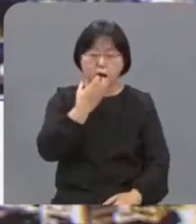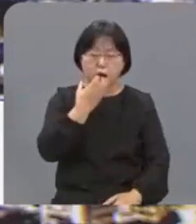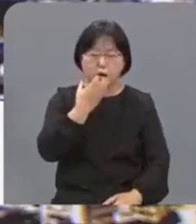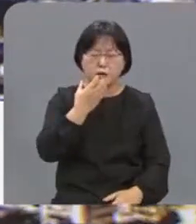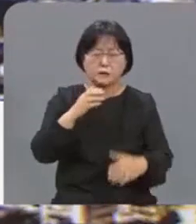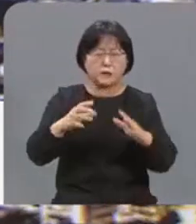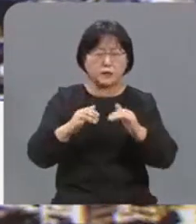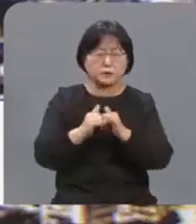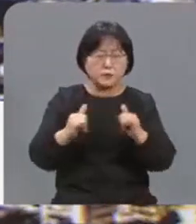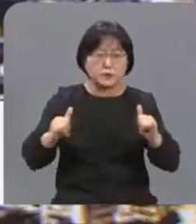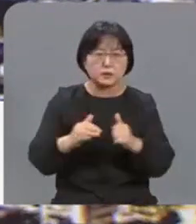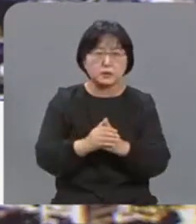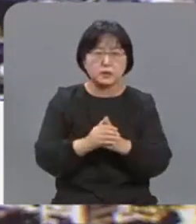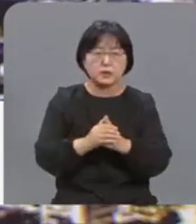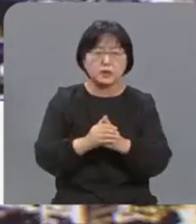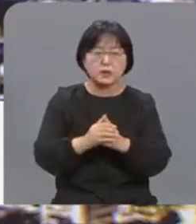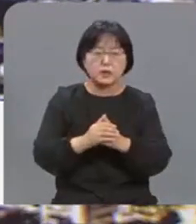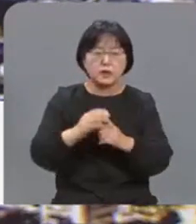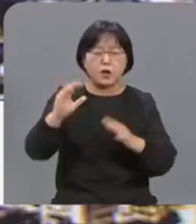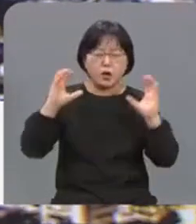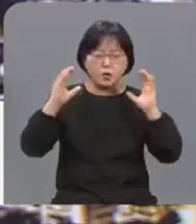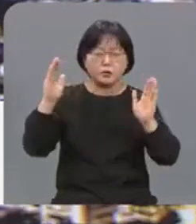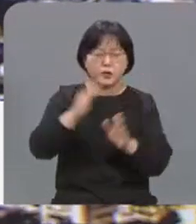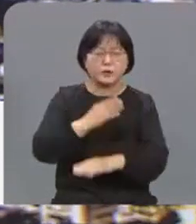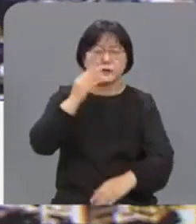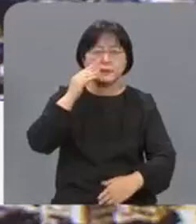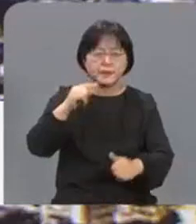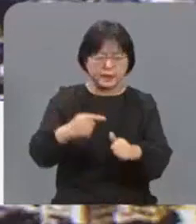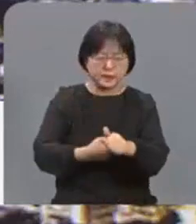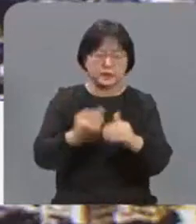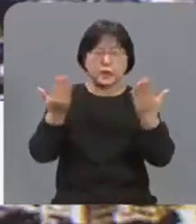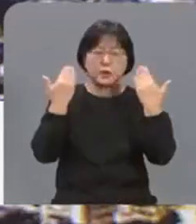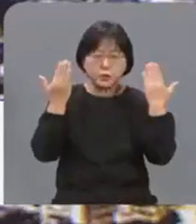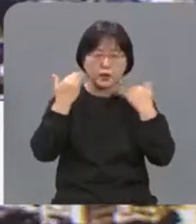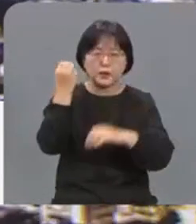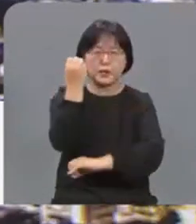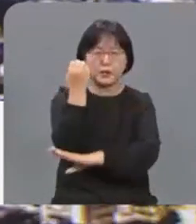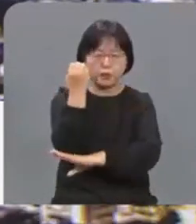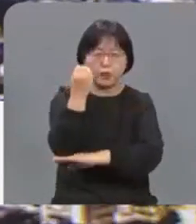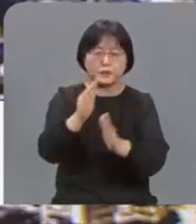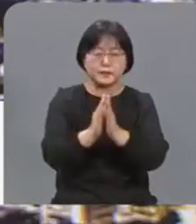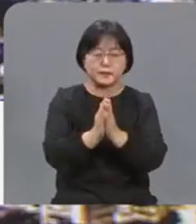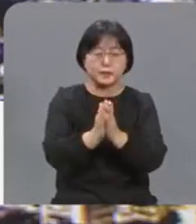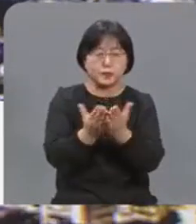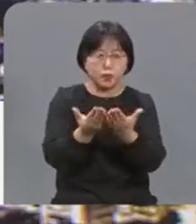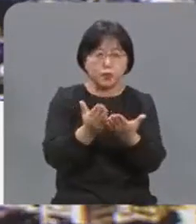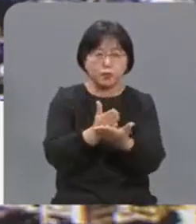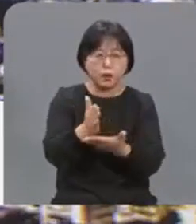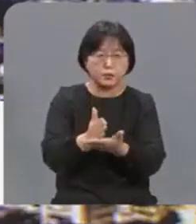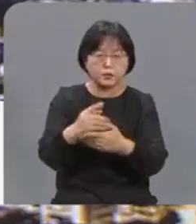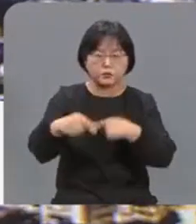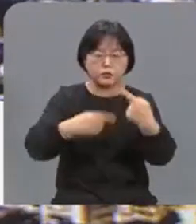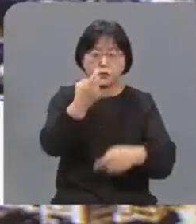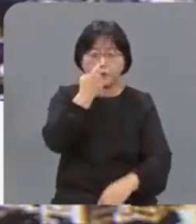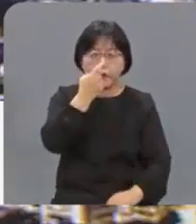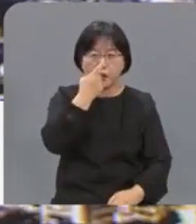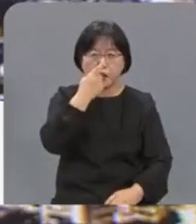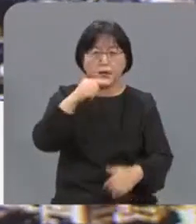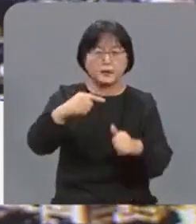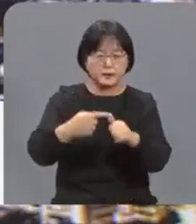일반 국민들은 어렸을 때부터 정말 자연스럽게 학교에서 기본 교과목으로 수어를 배움으로써